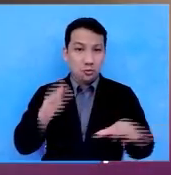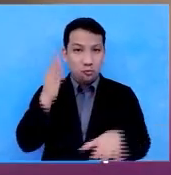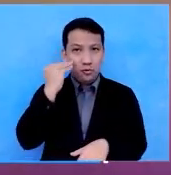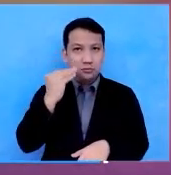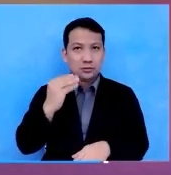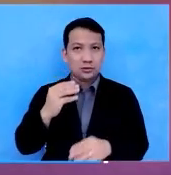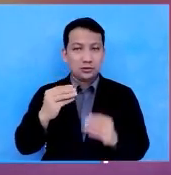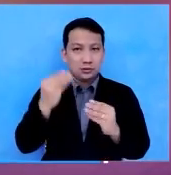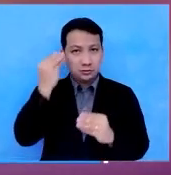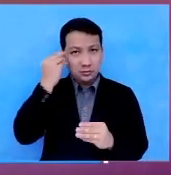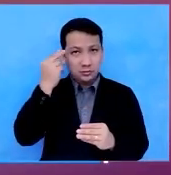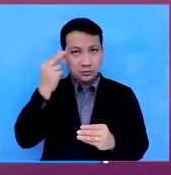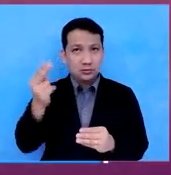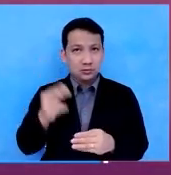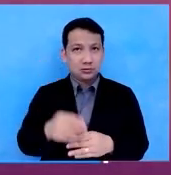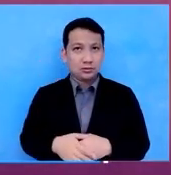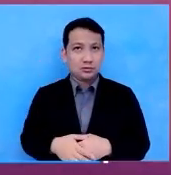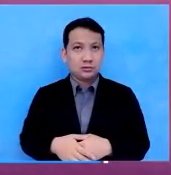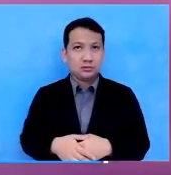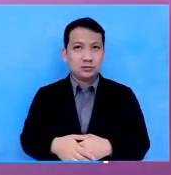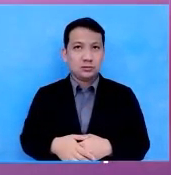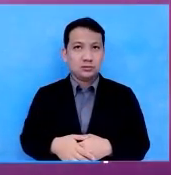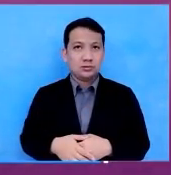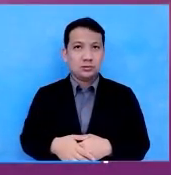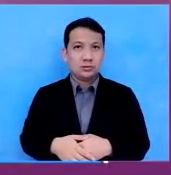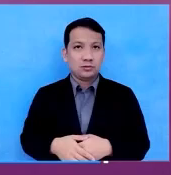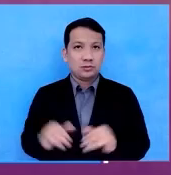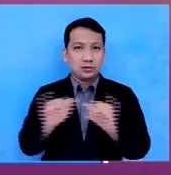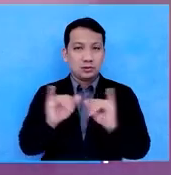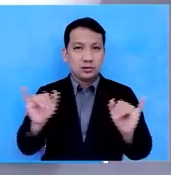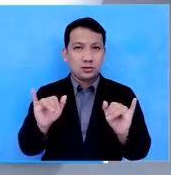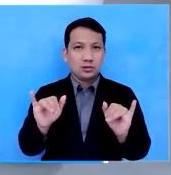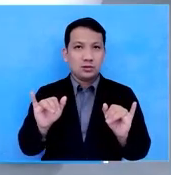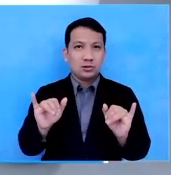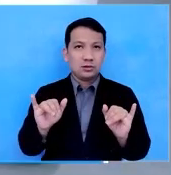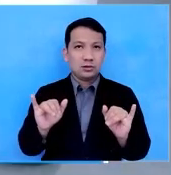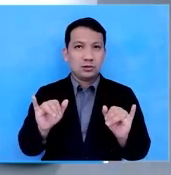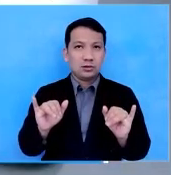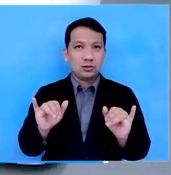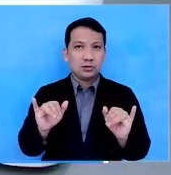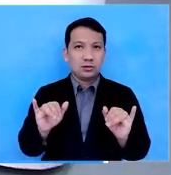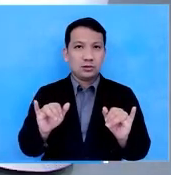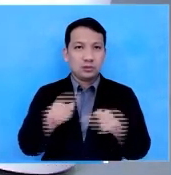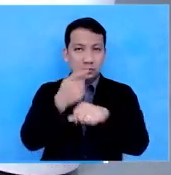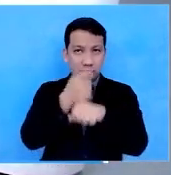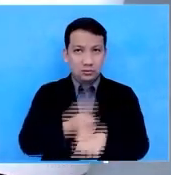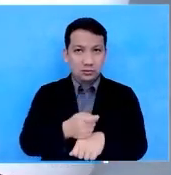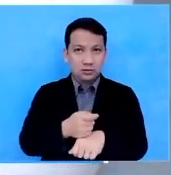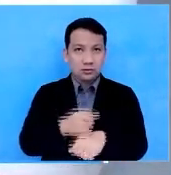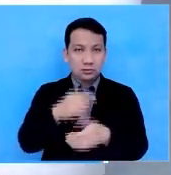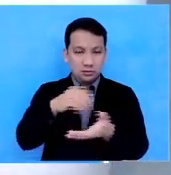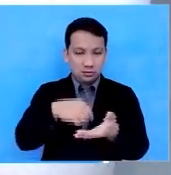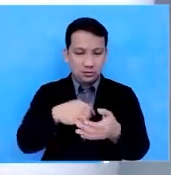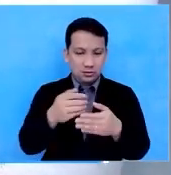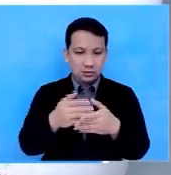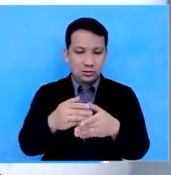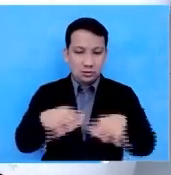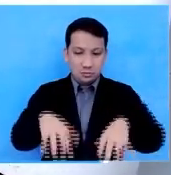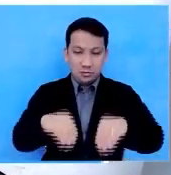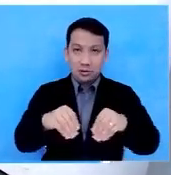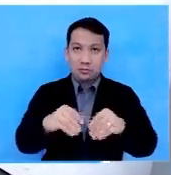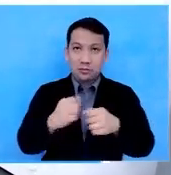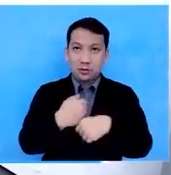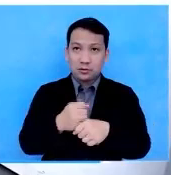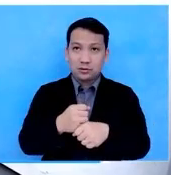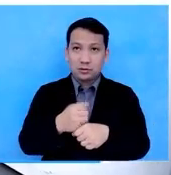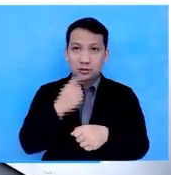health natin. Marami rin actually tayong mga kasama na ginawang therapy, yung pagbe-bake. Yes. Yung ating producer, si Ate